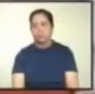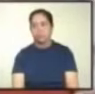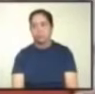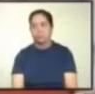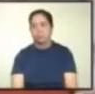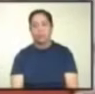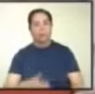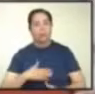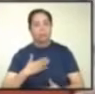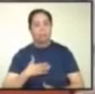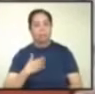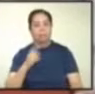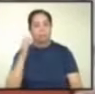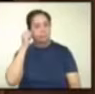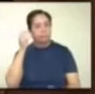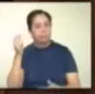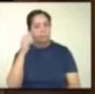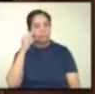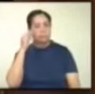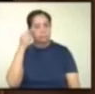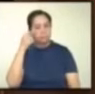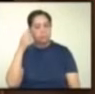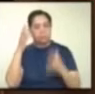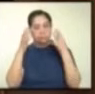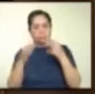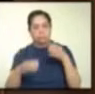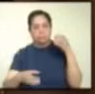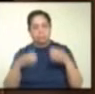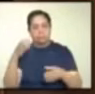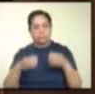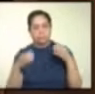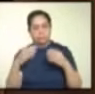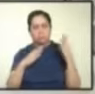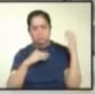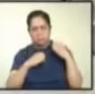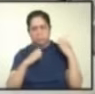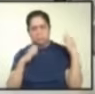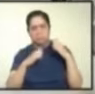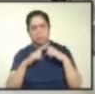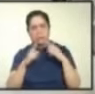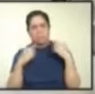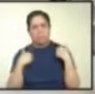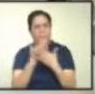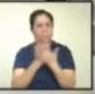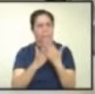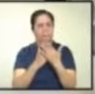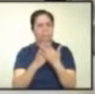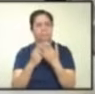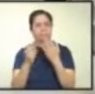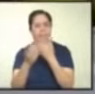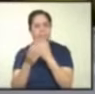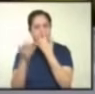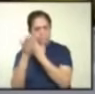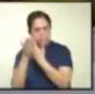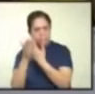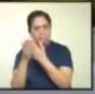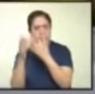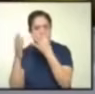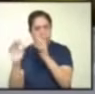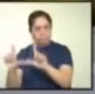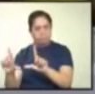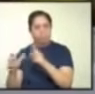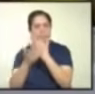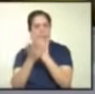Masaya naman si Justice Secretary Minardo Guevara sa naging hatol ng korte. Inasaan na raw niya na may ilang makokonvict habang may ibang ang